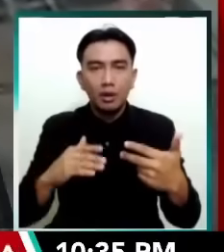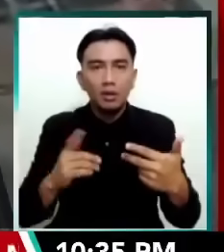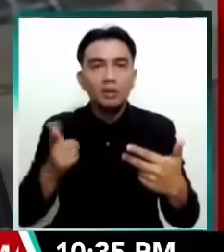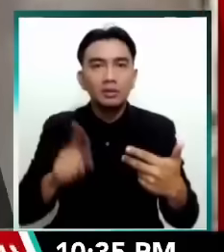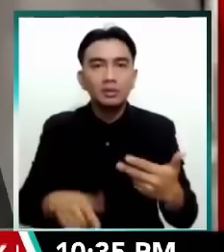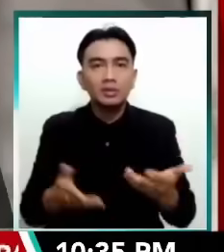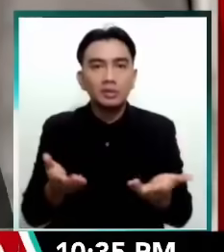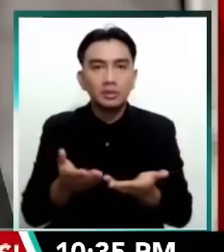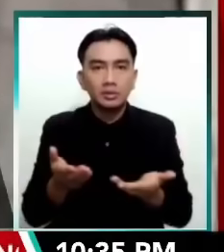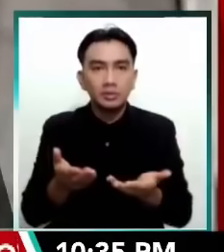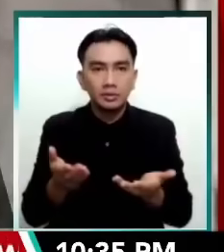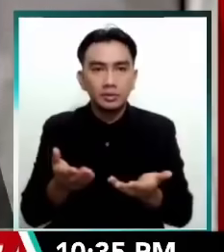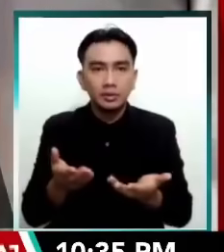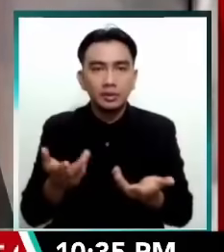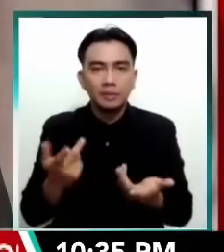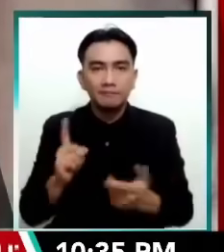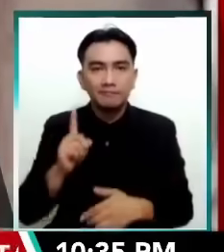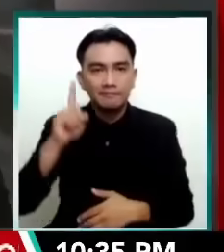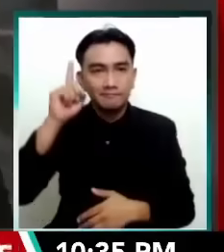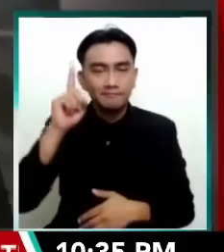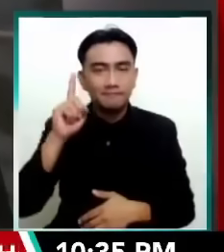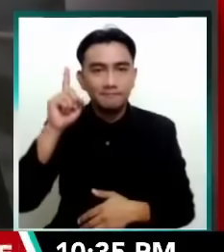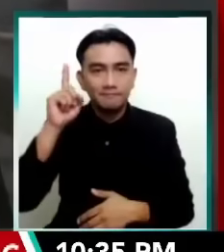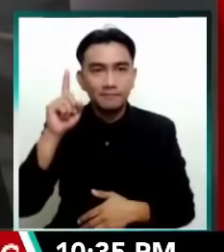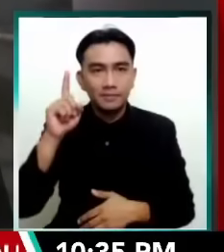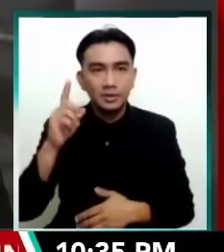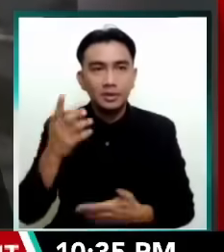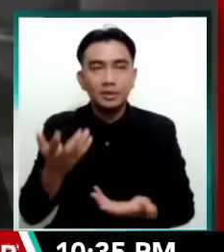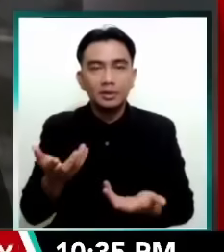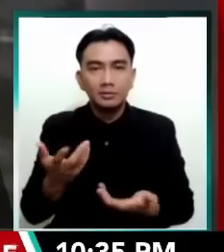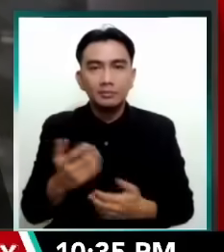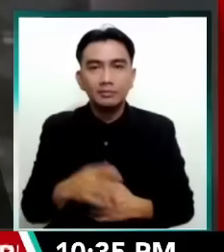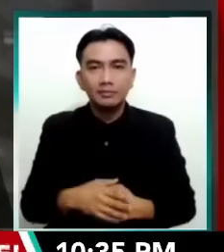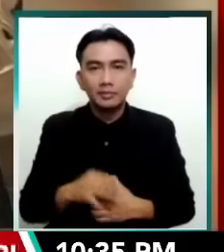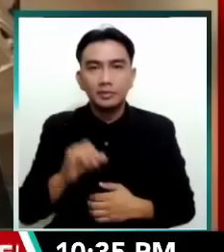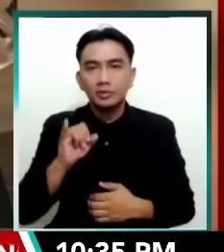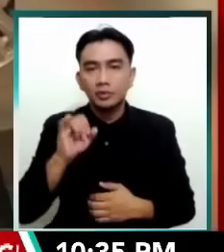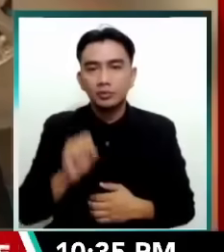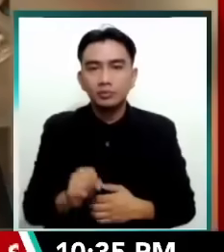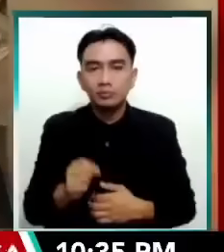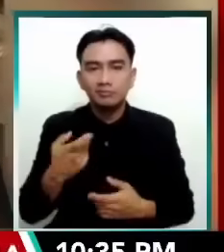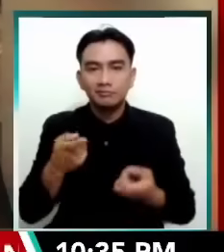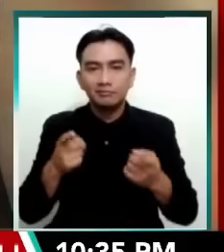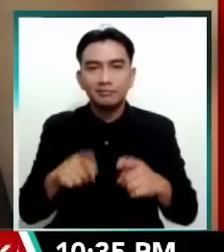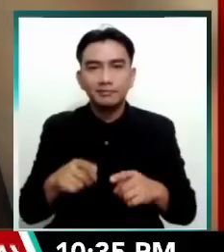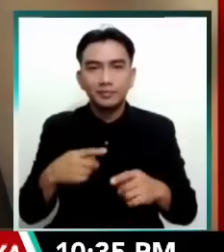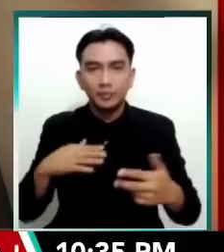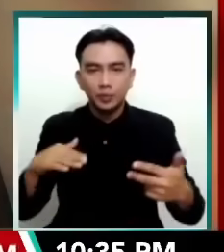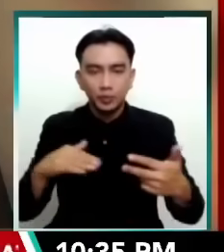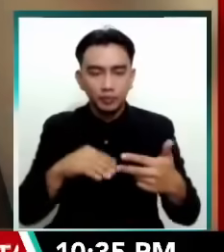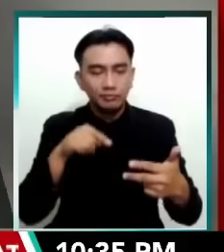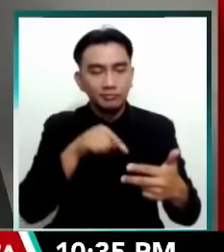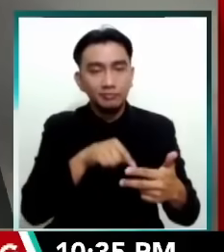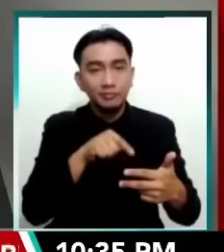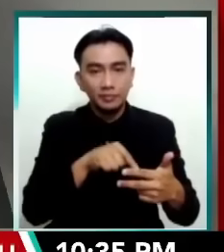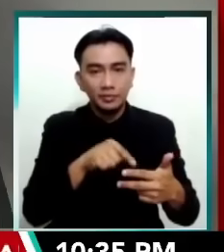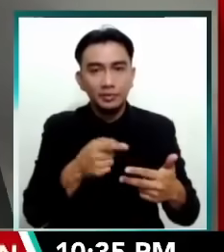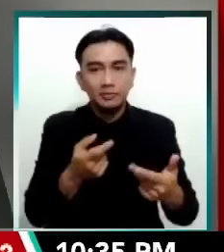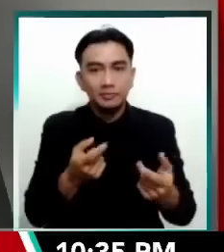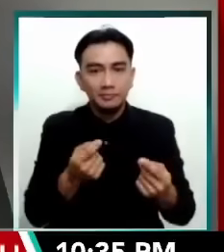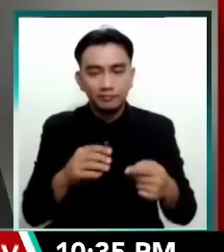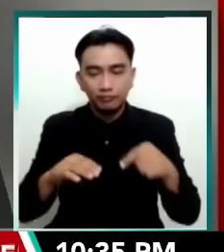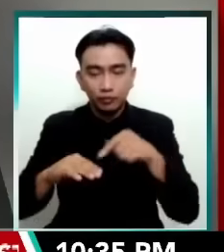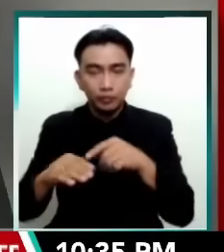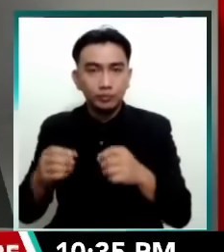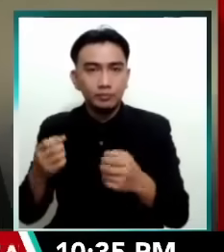Highway ng Barangay Puspus, Bantay, Ilocos Sur. UP ang harapan ng pickup at nagpapagaling na sa ospital ang driver. Nasawi